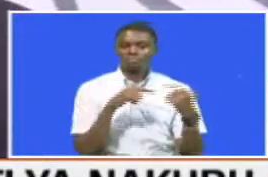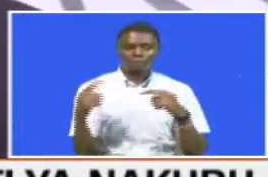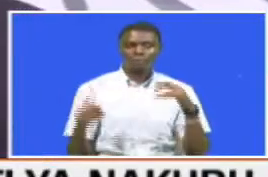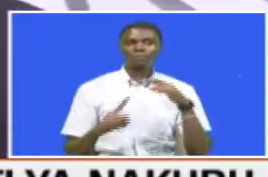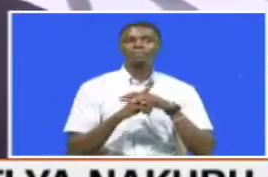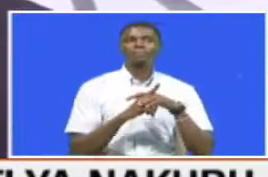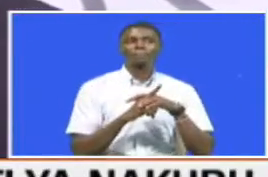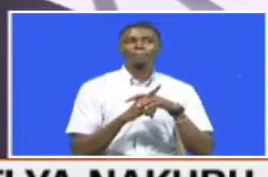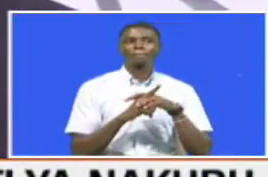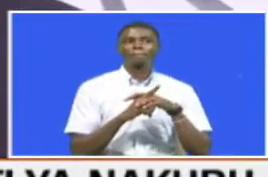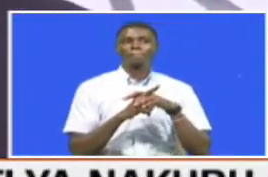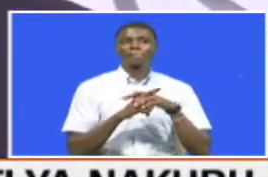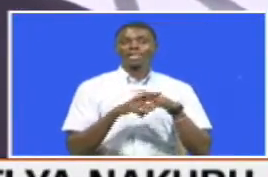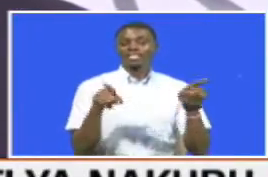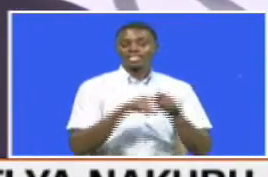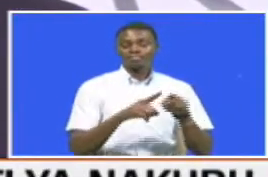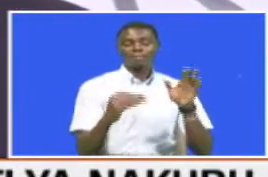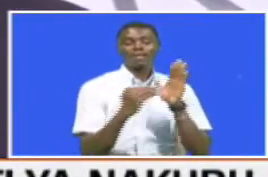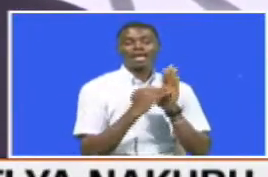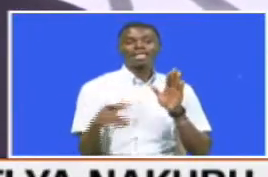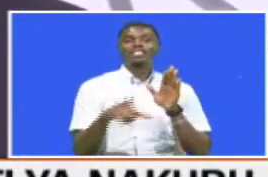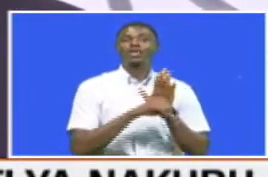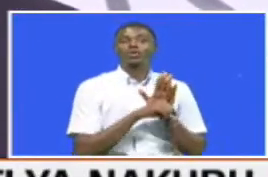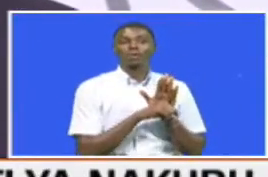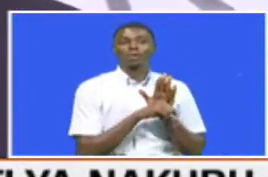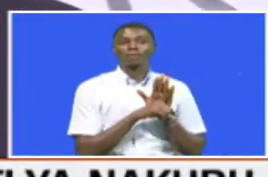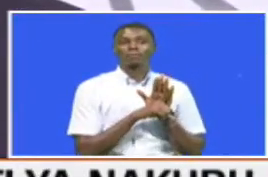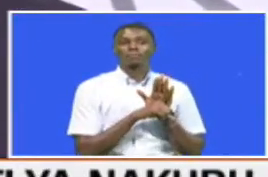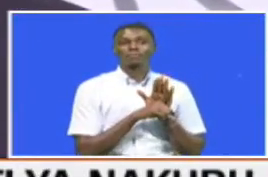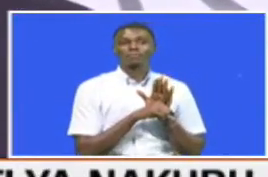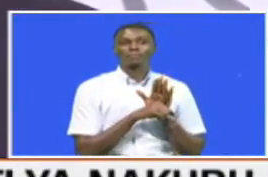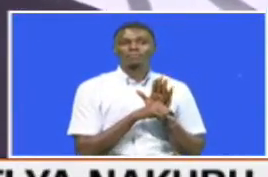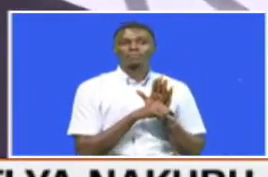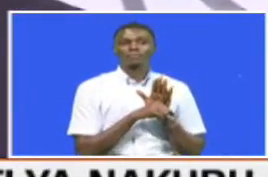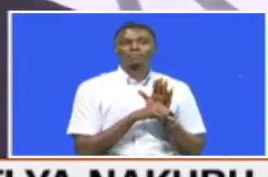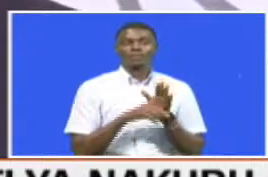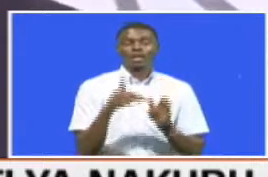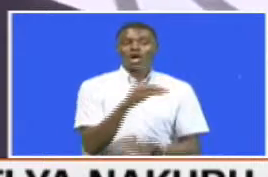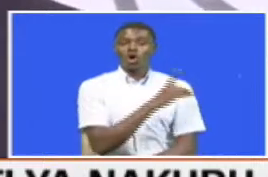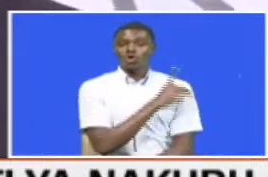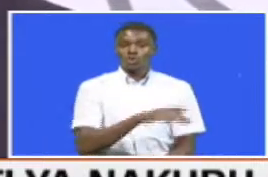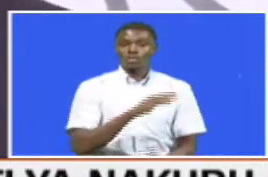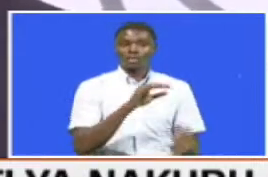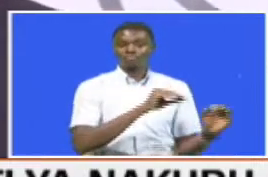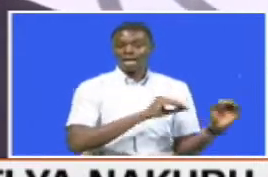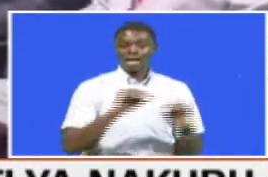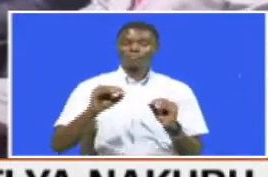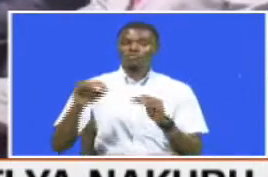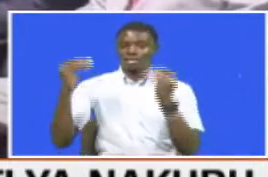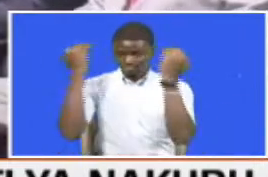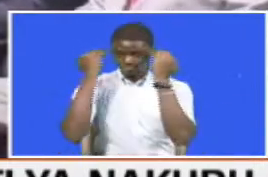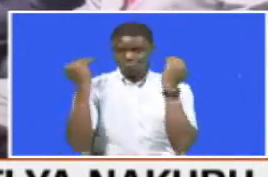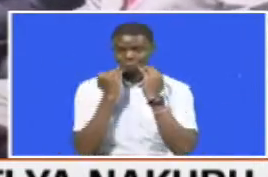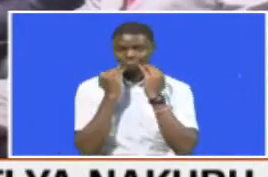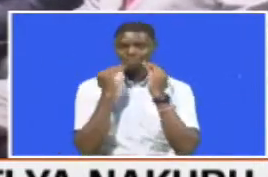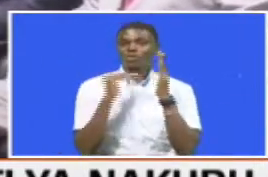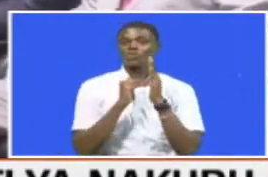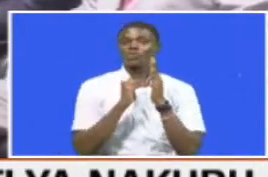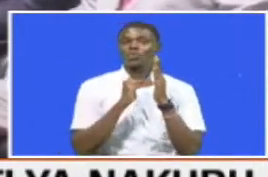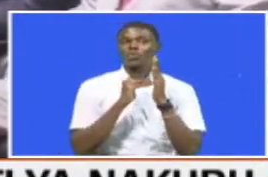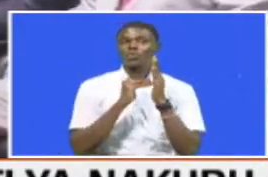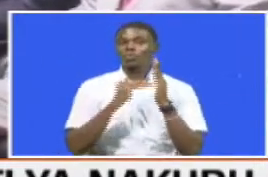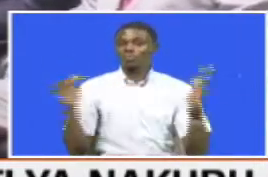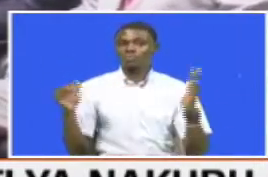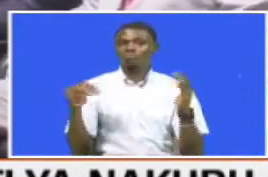chake kilikuwa bado kinyume na sheria. Hapo tena Dr. Gikenyi akaelekea mahakamani kupinga orodha hiyo ya